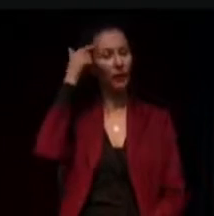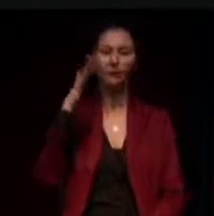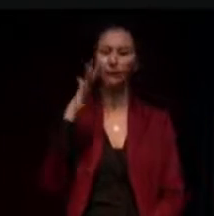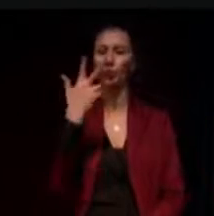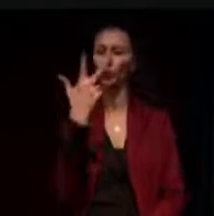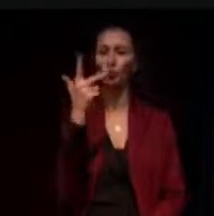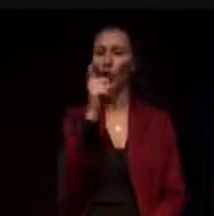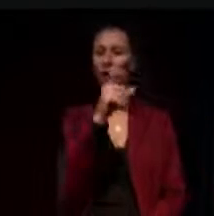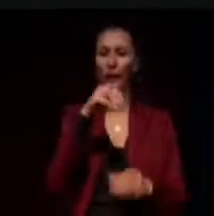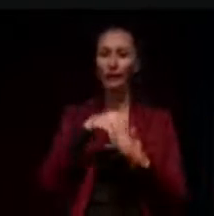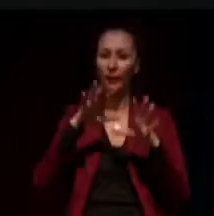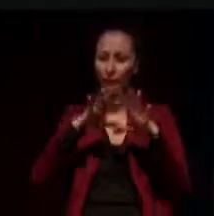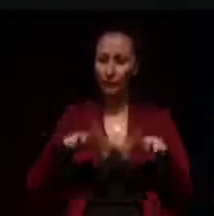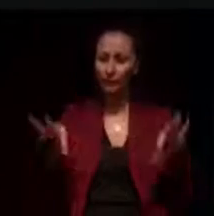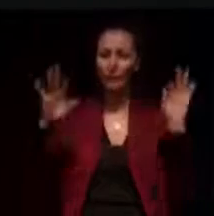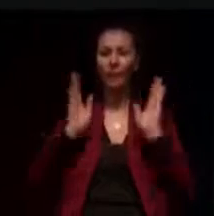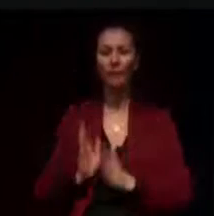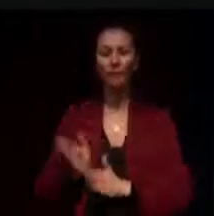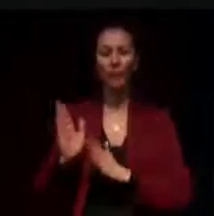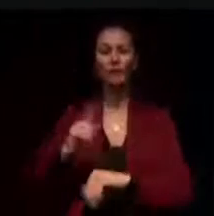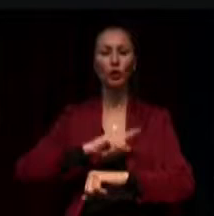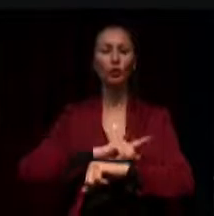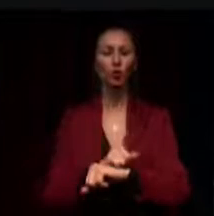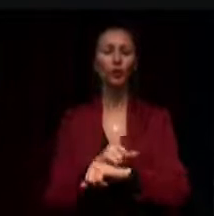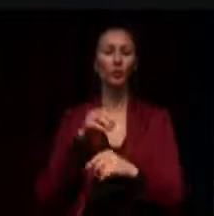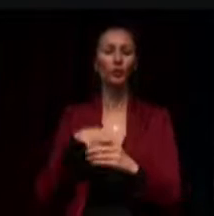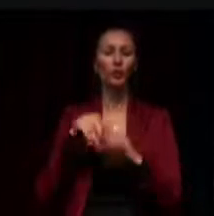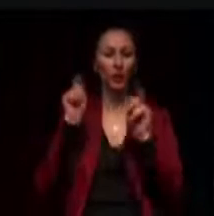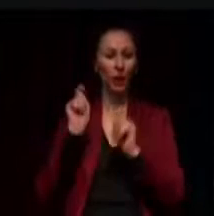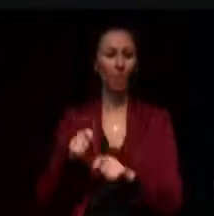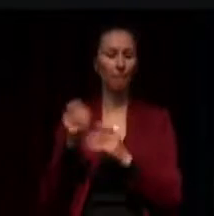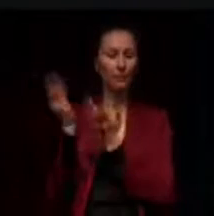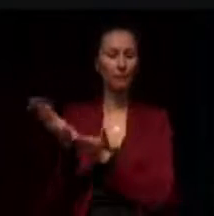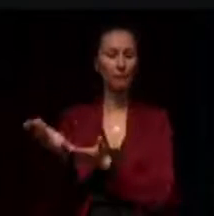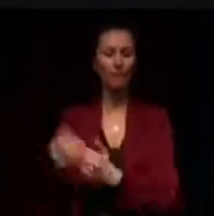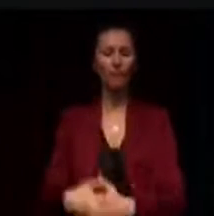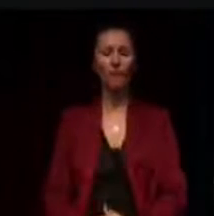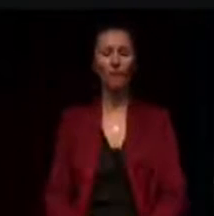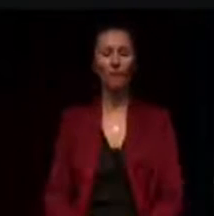yaklaşık 3 aydır hazırlığı devam eden bir süreç içerisinde yapıldı.